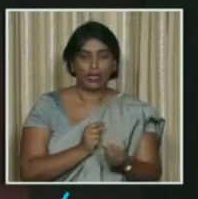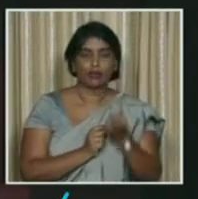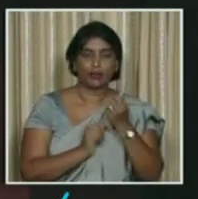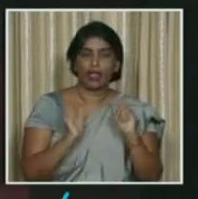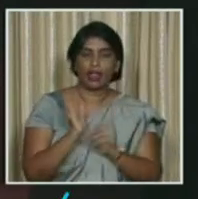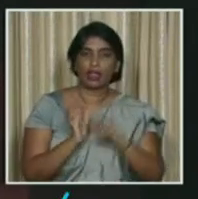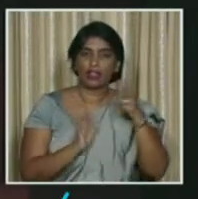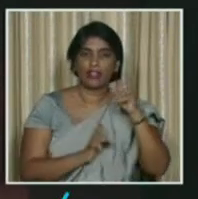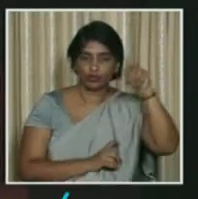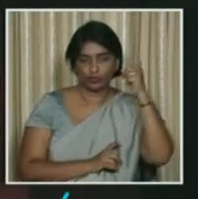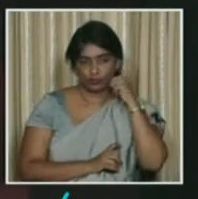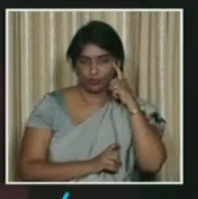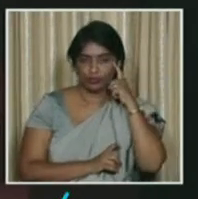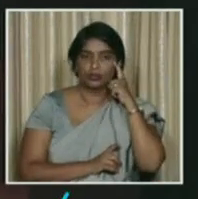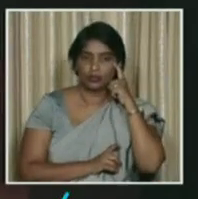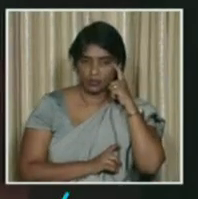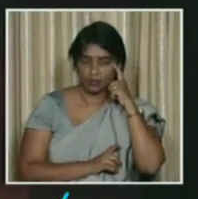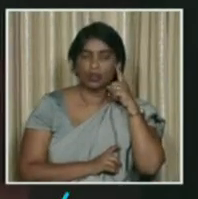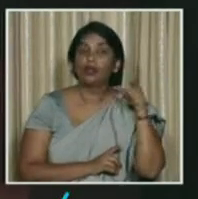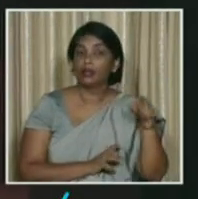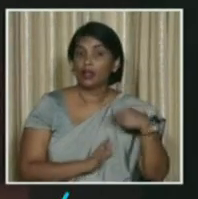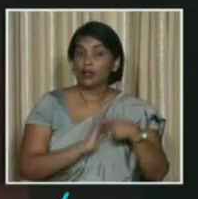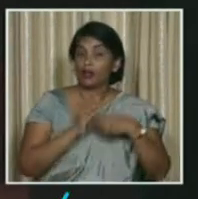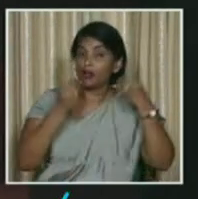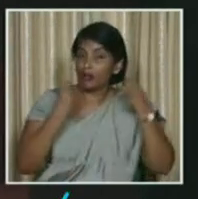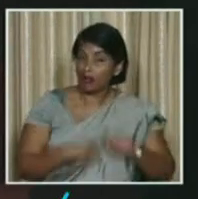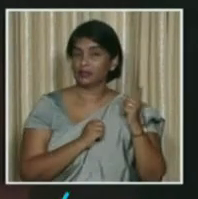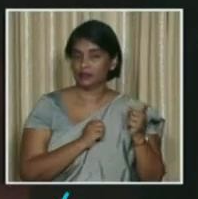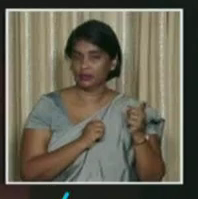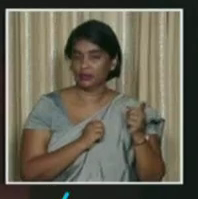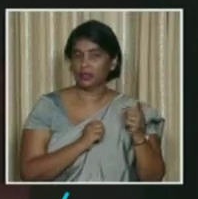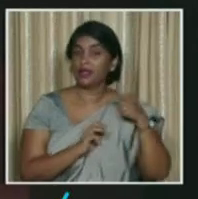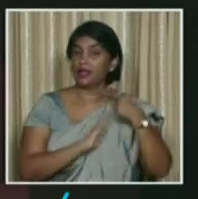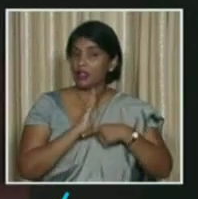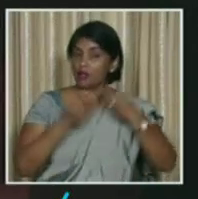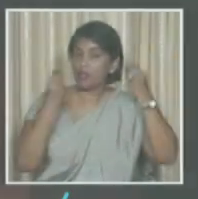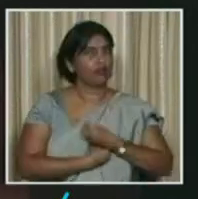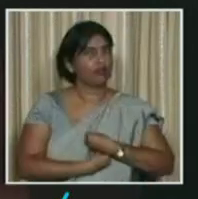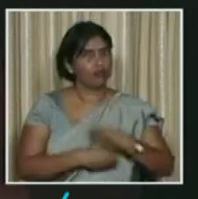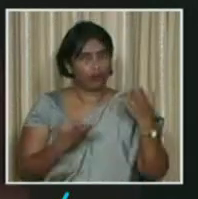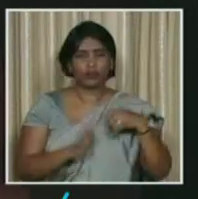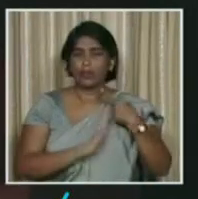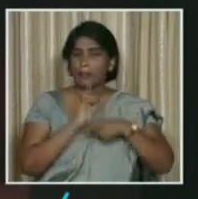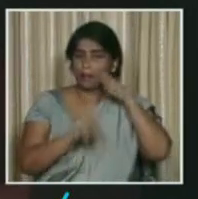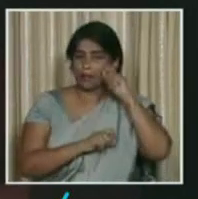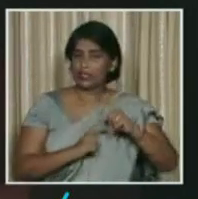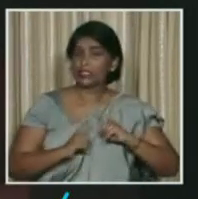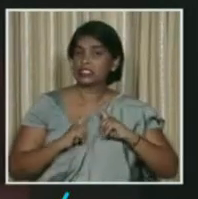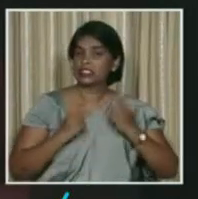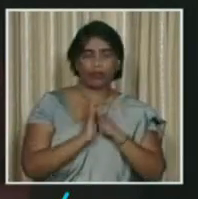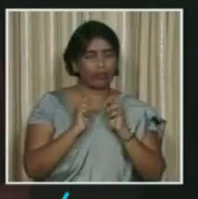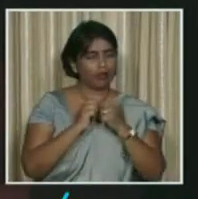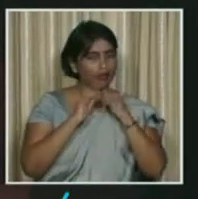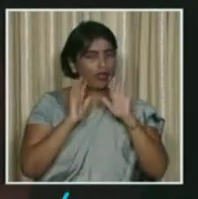ලක්ෂ 220ක් ජනතාව දන්නවා. ඒක තමයි මේ රට බංකොලොත්තුණු එකේ ප්‍රතිඵල. මේ රට බංකොලොත් කරලා මිනිසුන්ගේ ජන ජීවිත